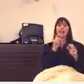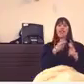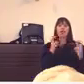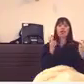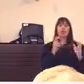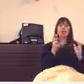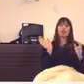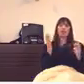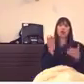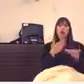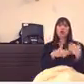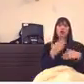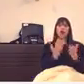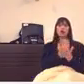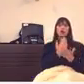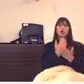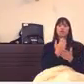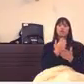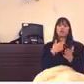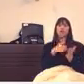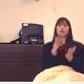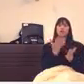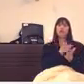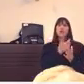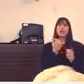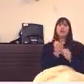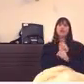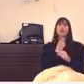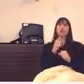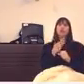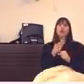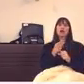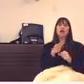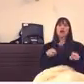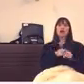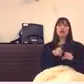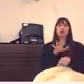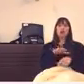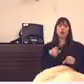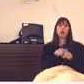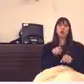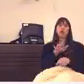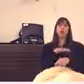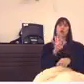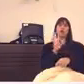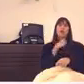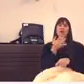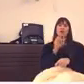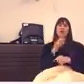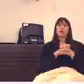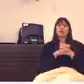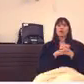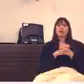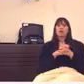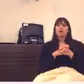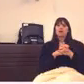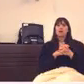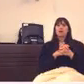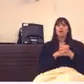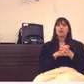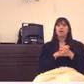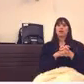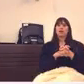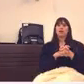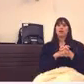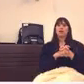שכל העולים החדשים, ללא יוצא מן הכלל, ימשיכו לקבל את הפעילות שלהם באותה שכונה, באותו אזור, ואפילו יותר טוב.